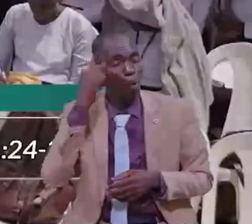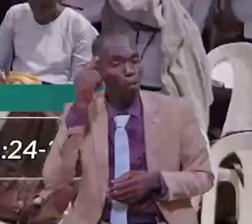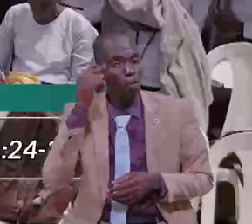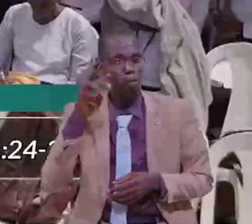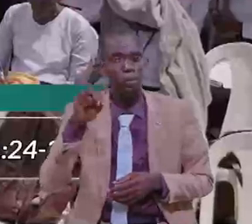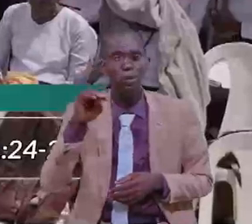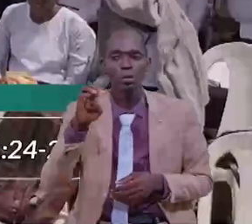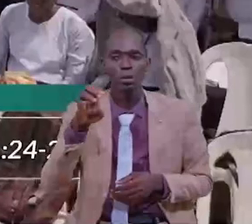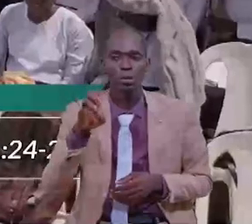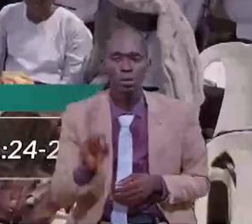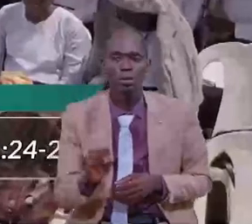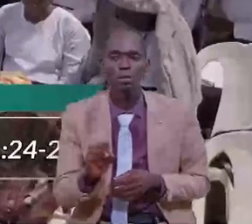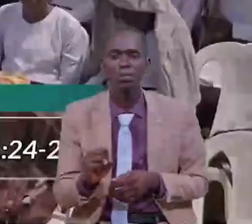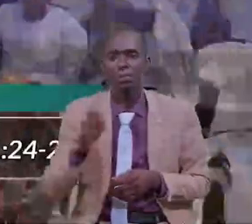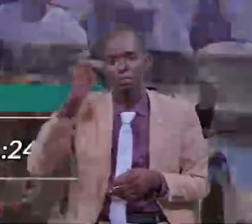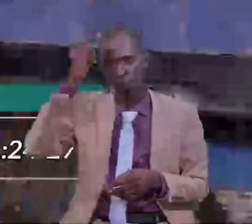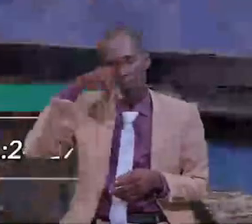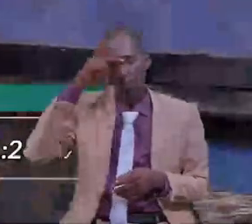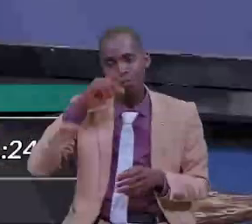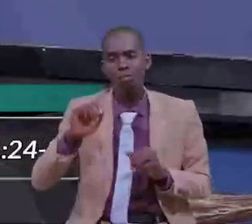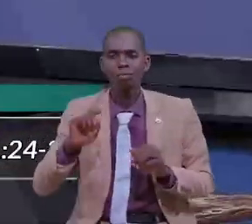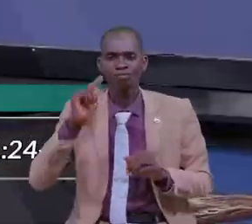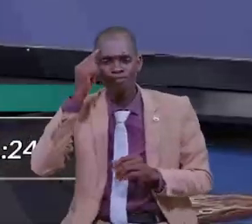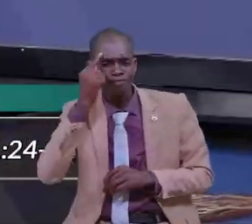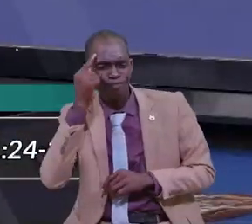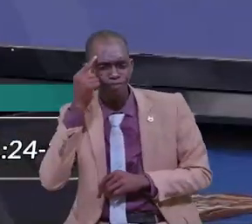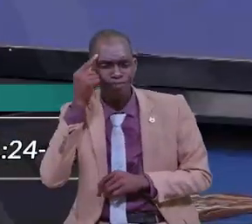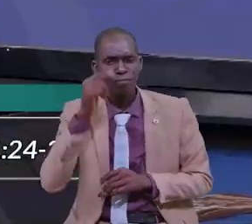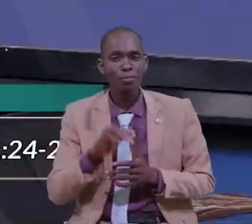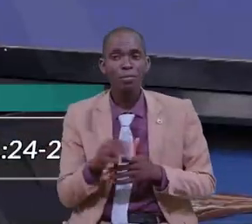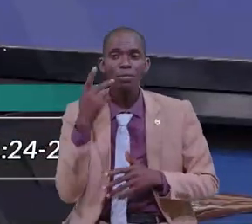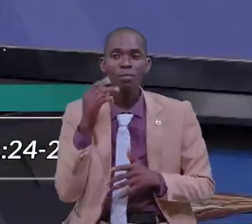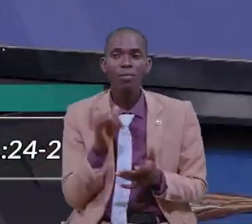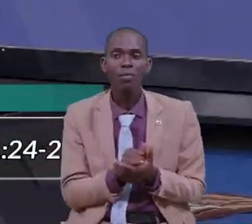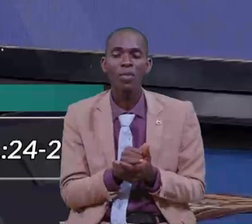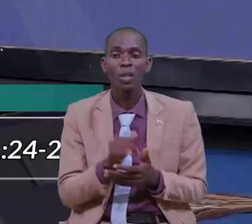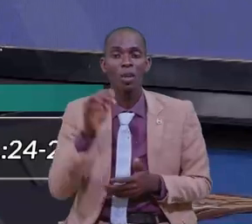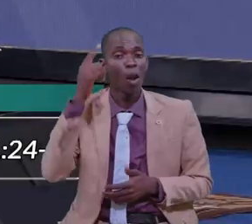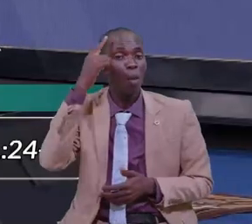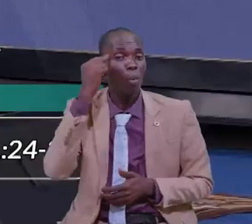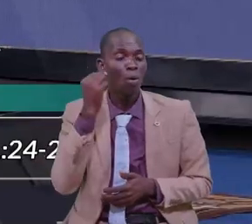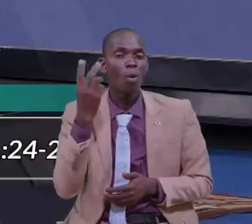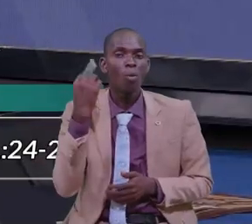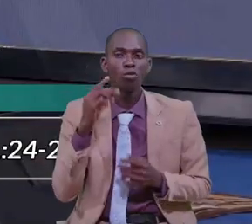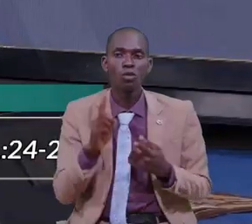la considération prudente de Moïse. Moïse devait